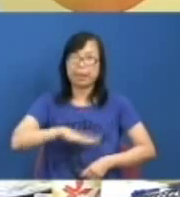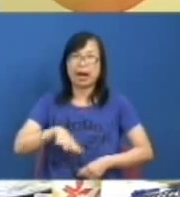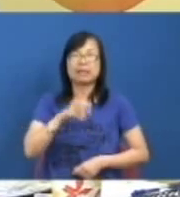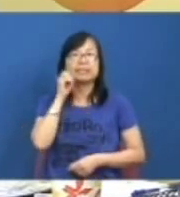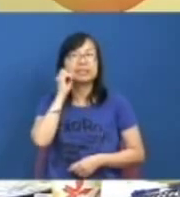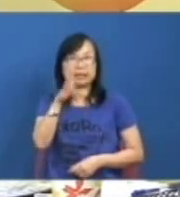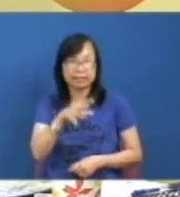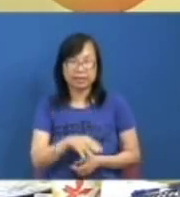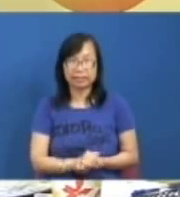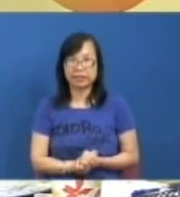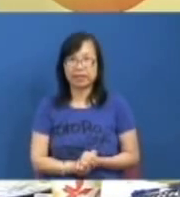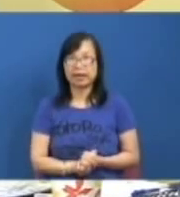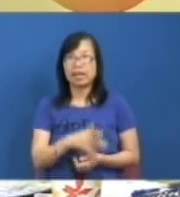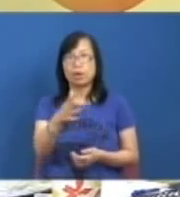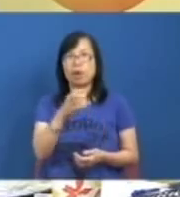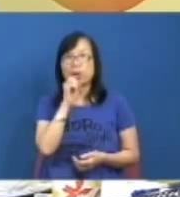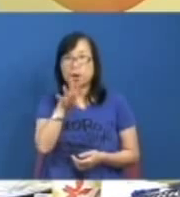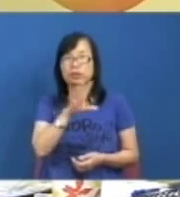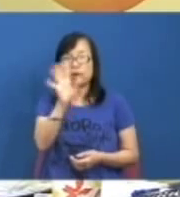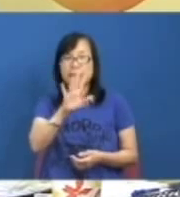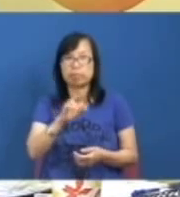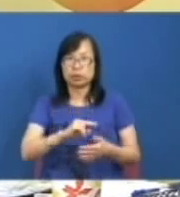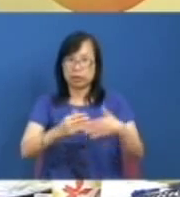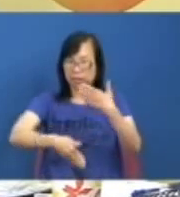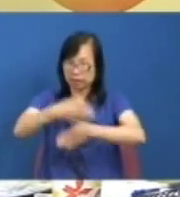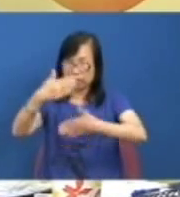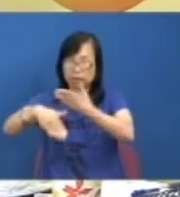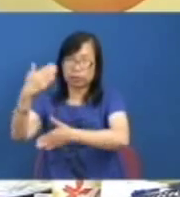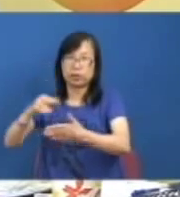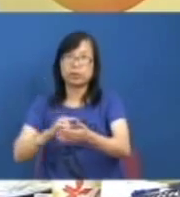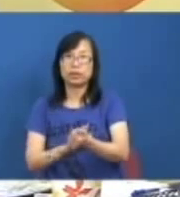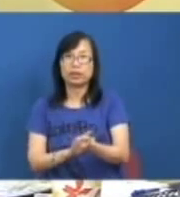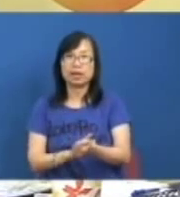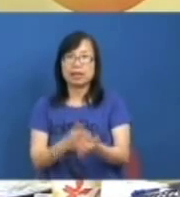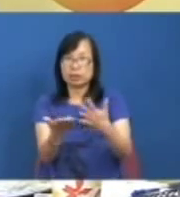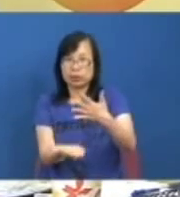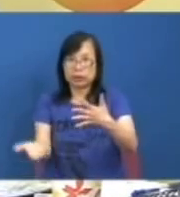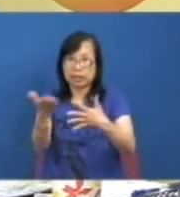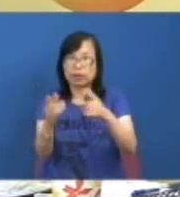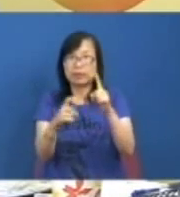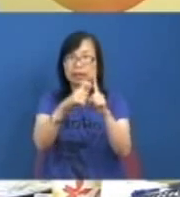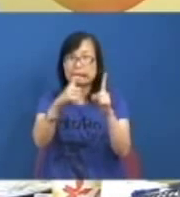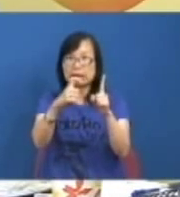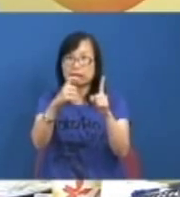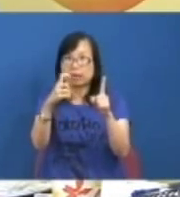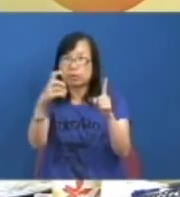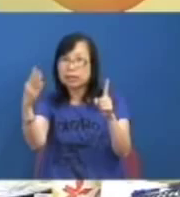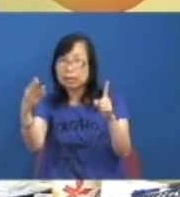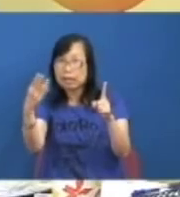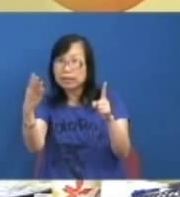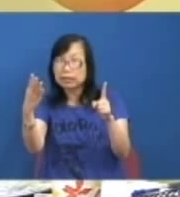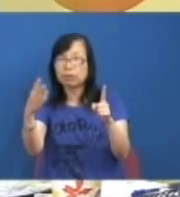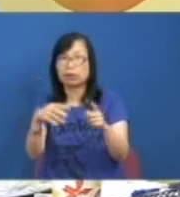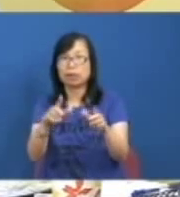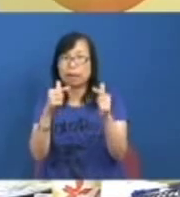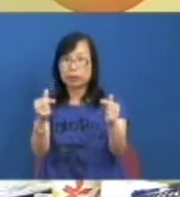你啫。雖然佢會提到話，如果你唔將你嘅樓宇咧，就係將佢提升到1994年嘅標準嘅話咧，咁你可能